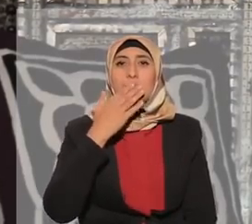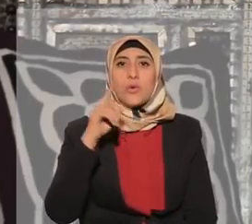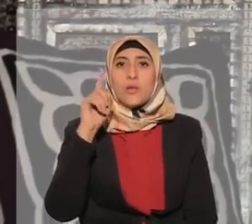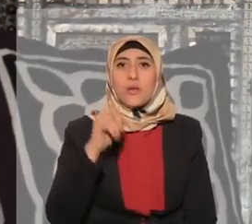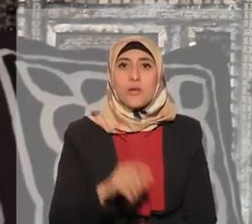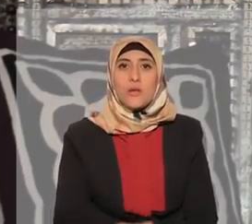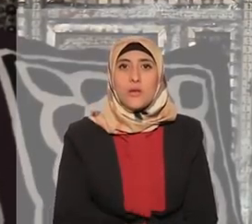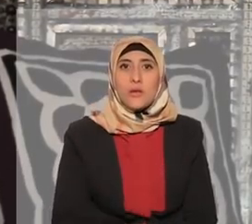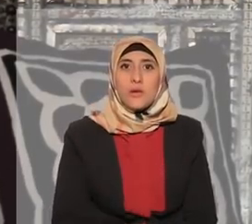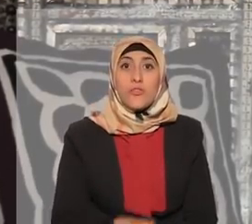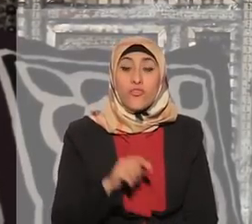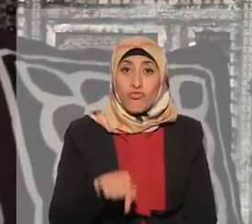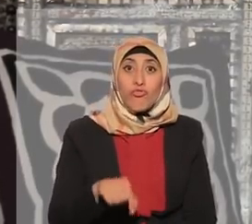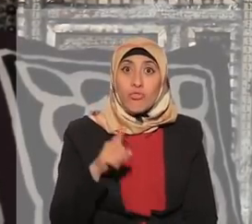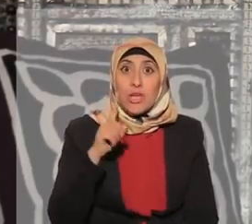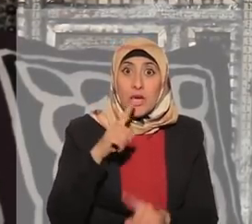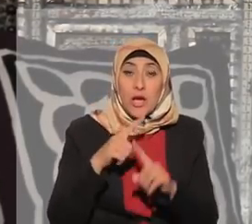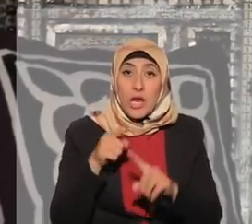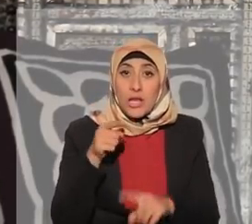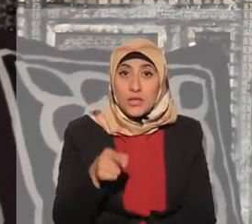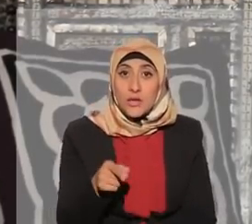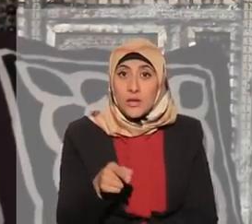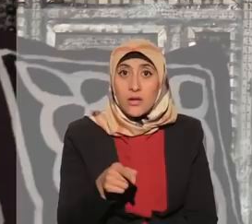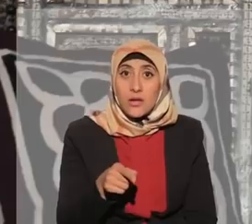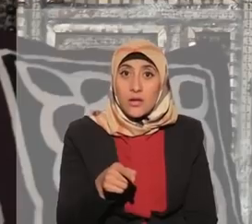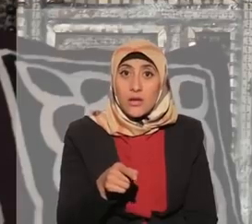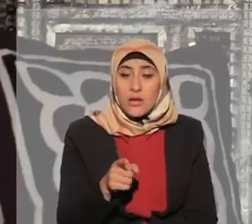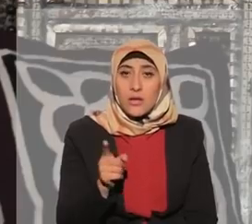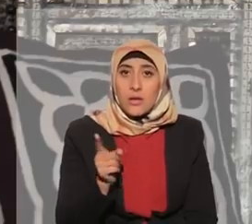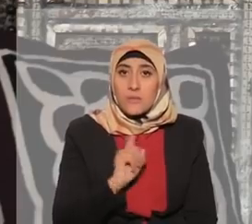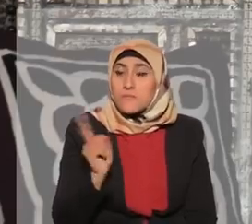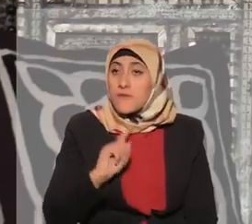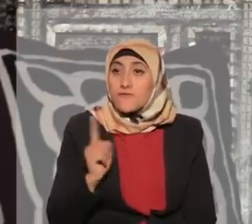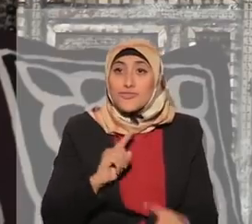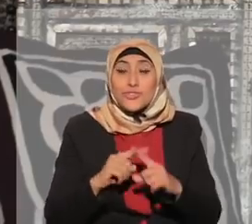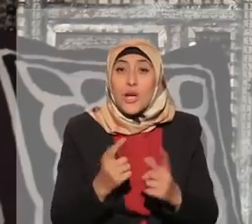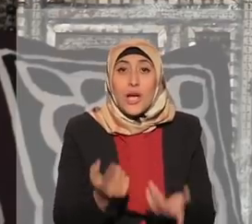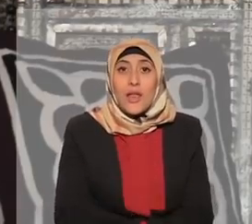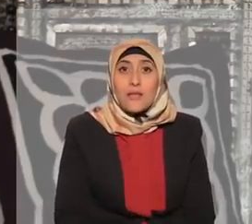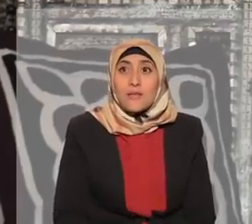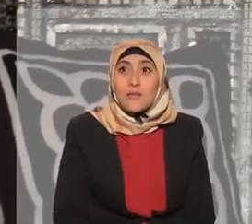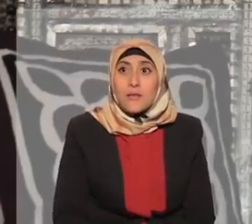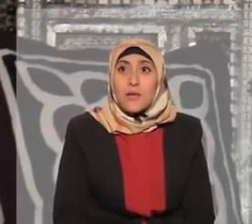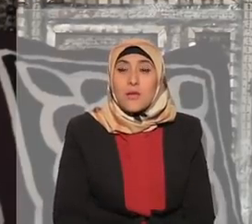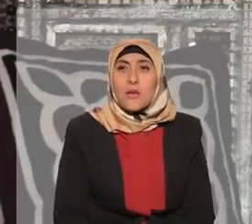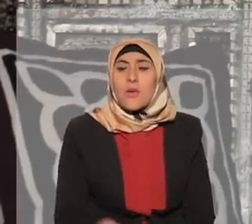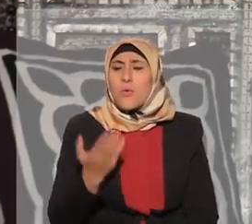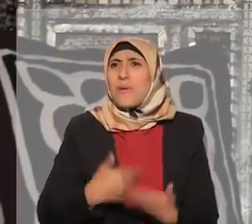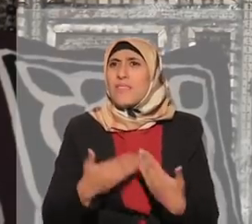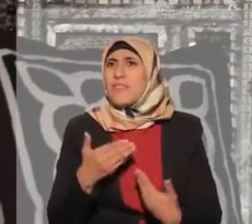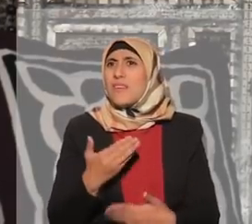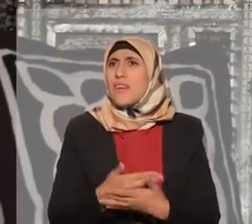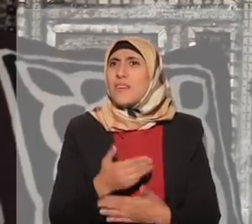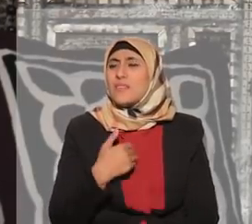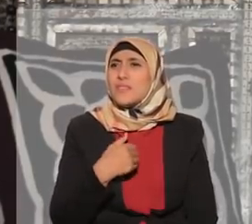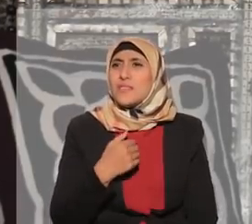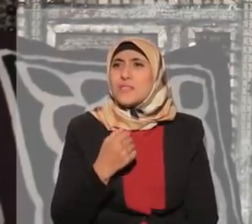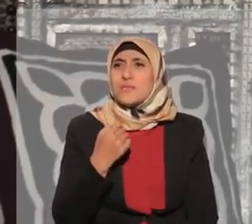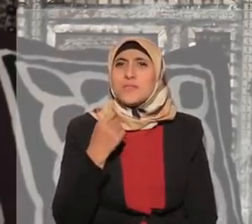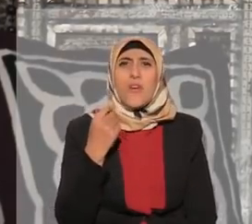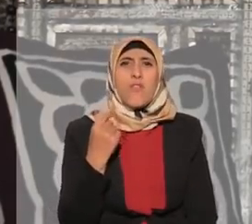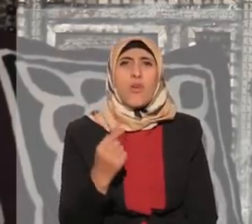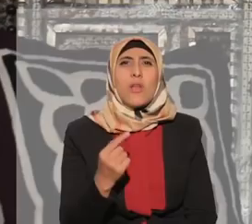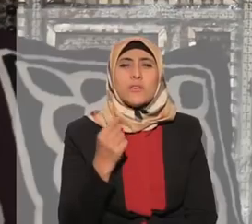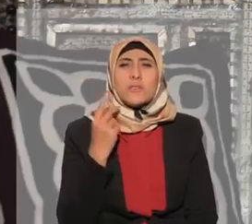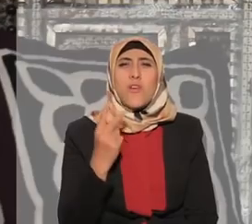لله، في غلط هنا؟ في غلط، ما هناك شيء مخطئ. قال لا، أنا رجعت أستغفر الله من قولتي الحمد لله